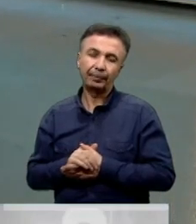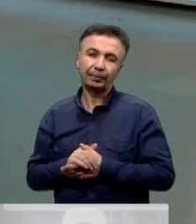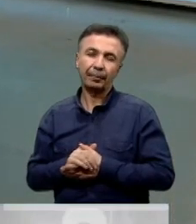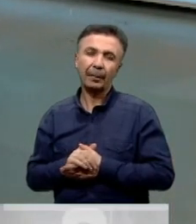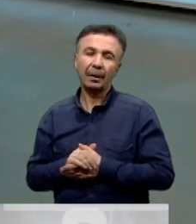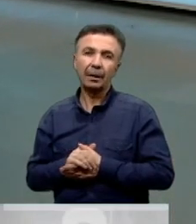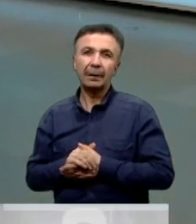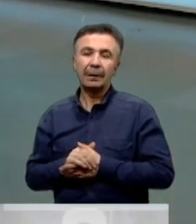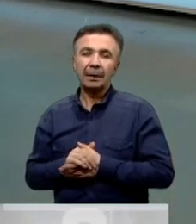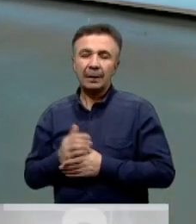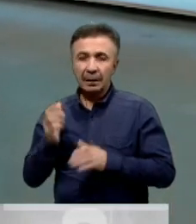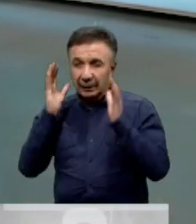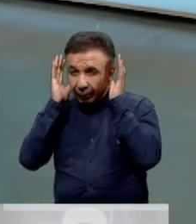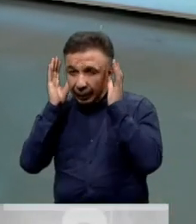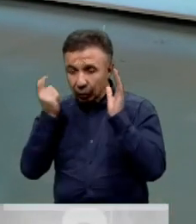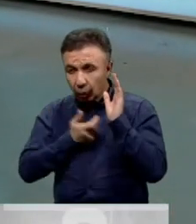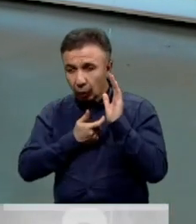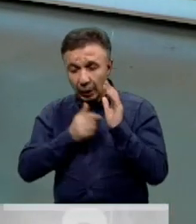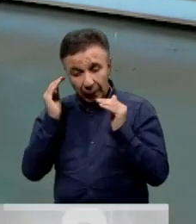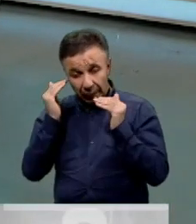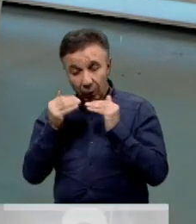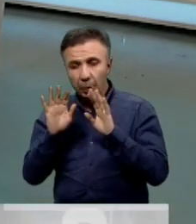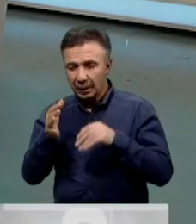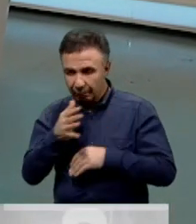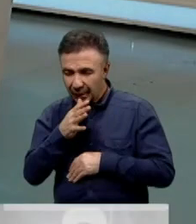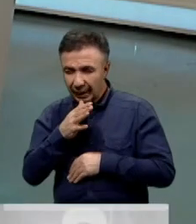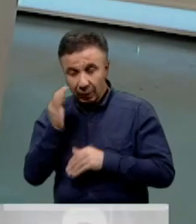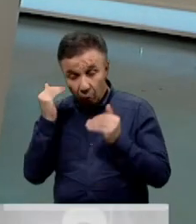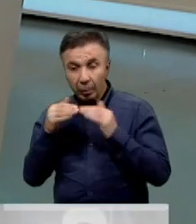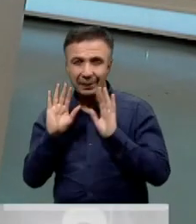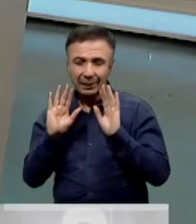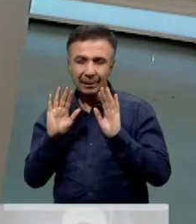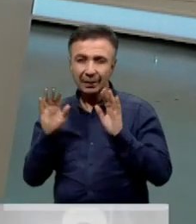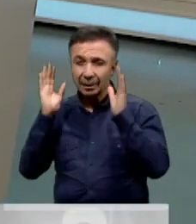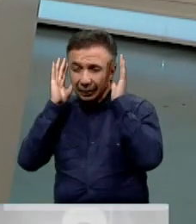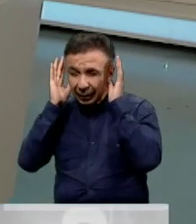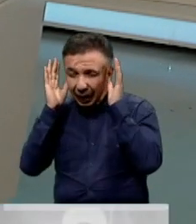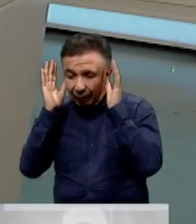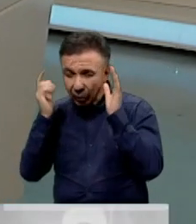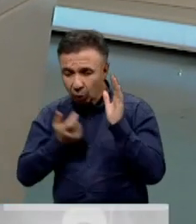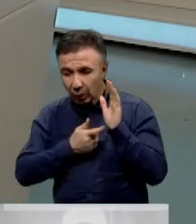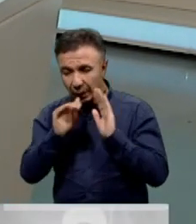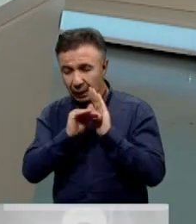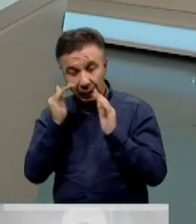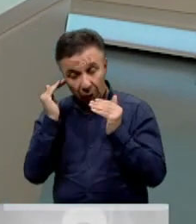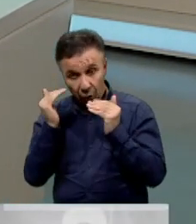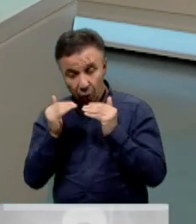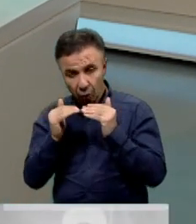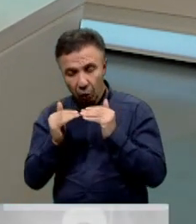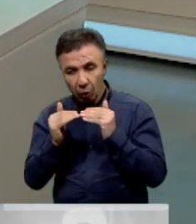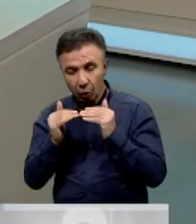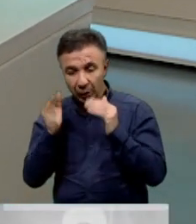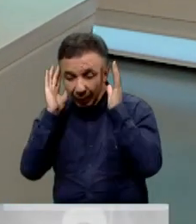tadil-i erkânın bilerek ihlal edilmesi ve namazın usulüne uygun bir şekilde kılınmaması